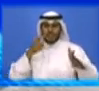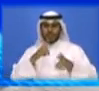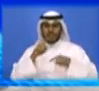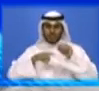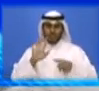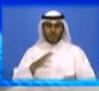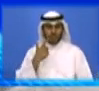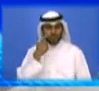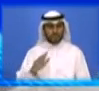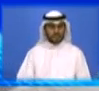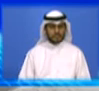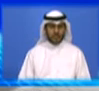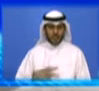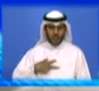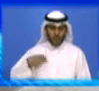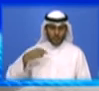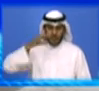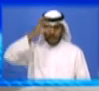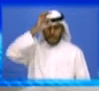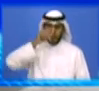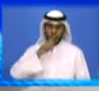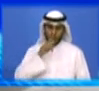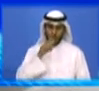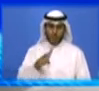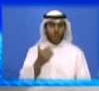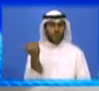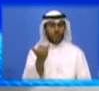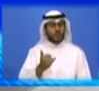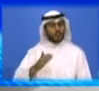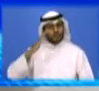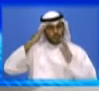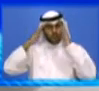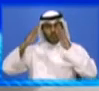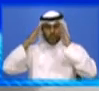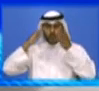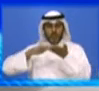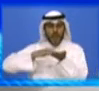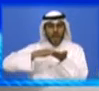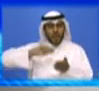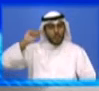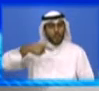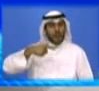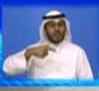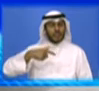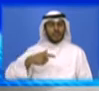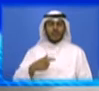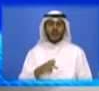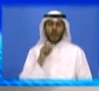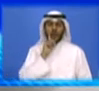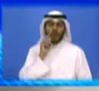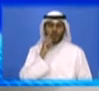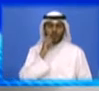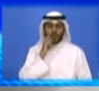كافة. وعربت وزارة الداخلية في هذا السياق عن الشكر والتقدير للمواطنين وحثتهم على مواصلة